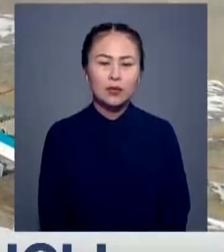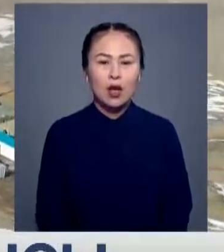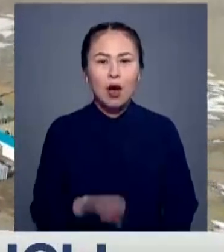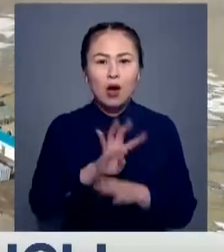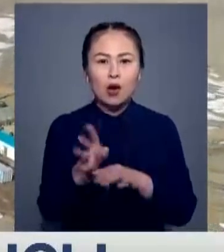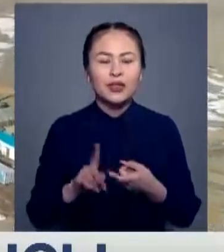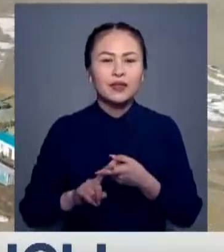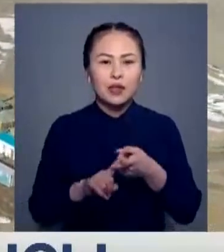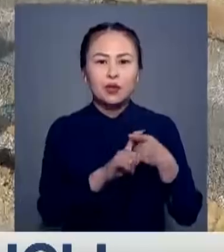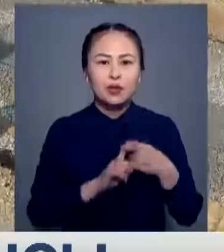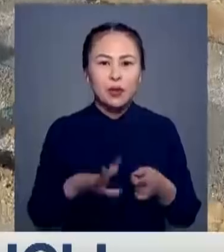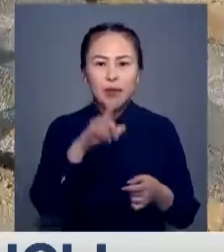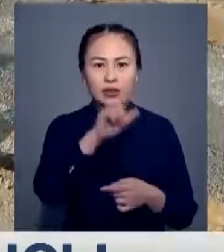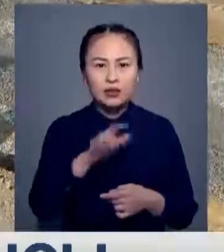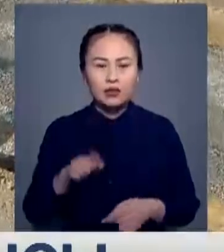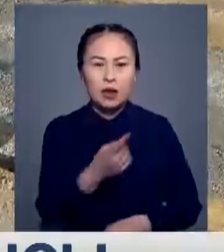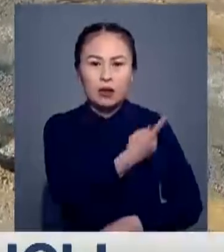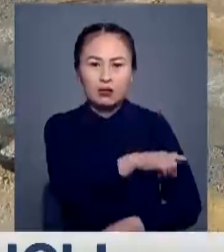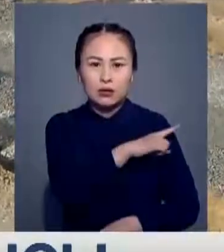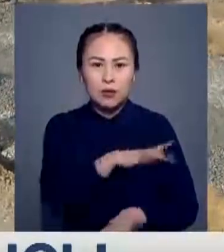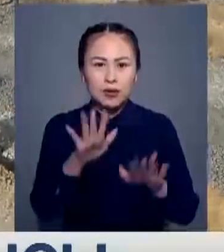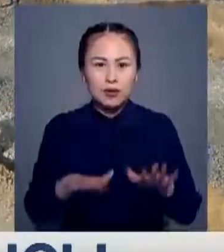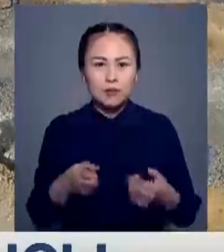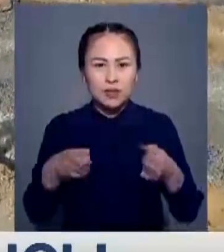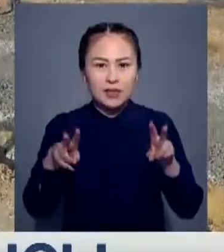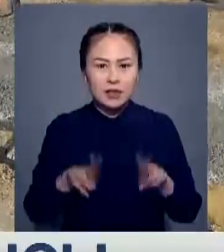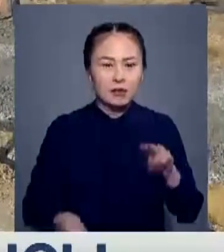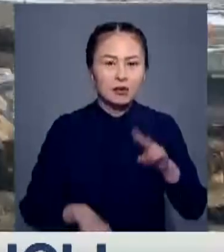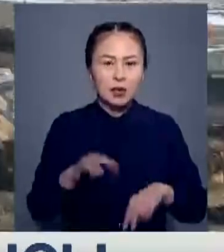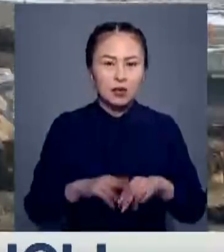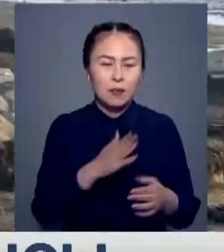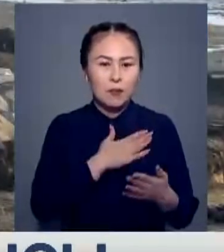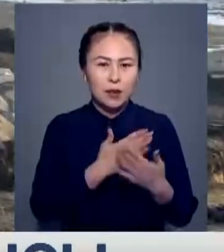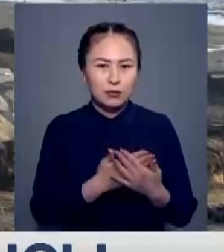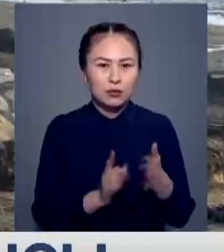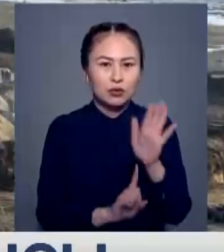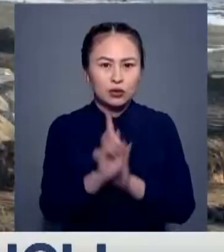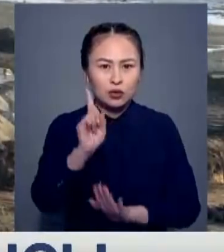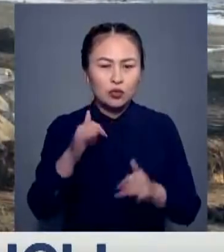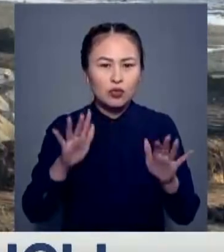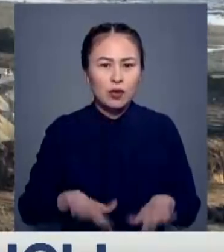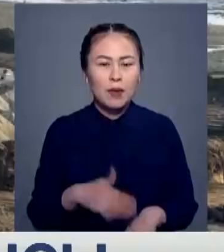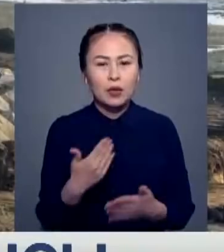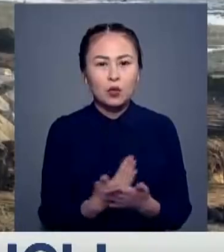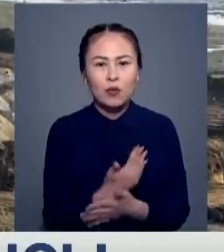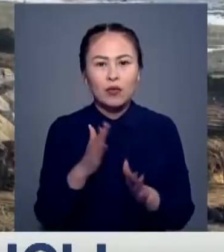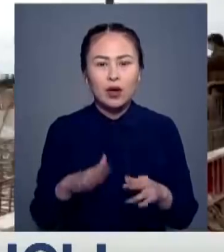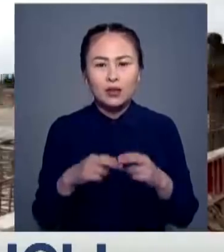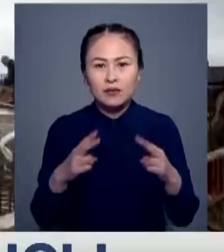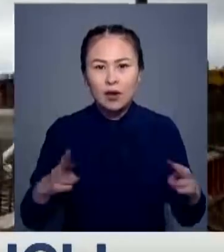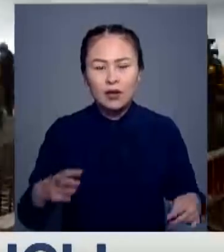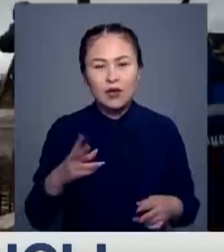Коронавирус инфекциясын жұқтырғандар емделетін ауруханалардың құрылысы қарқынды жүріп жатыр. Жаңа медициналық мекеменің